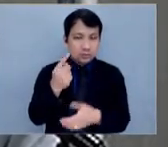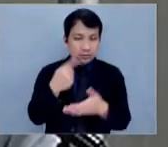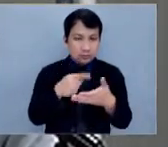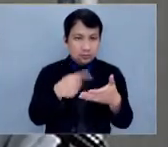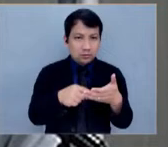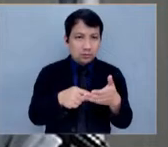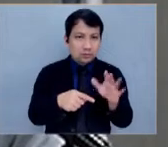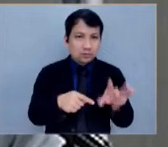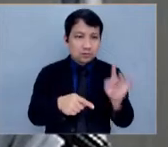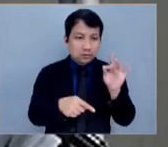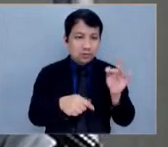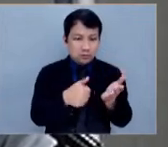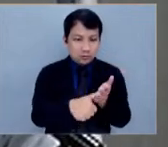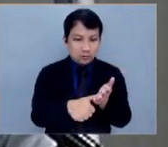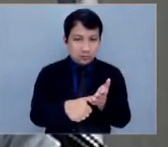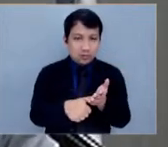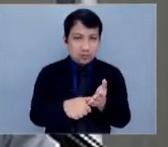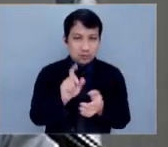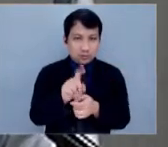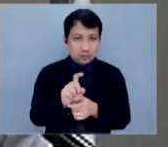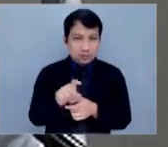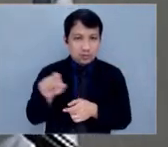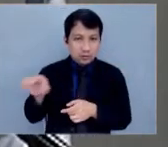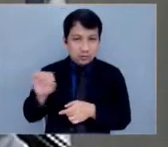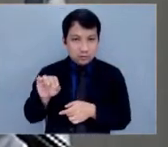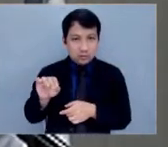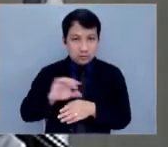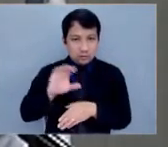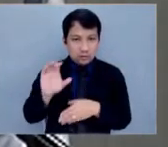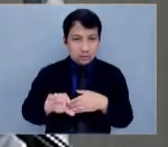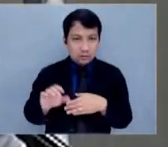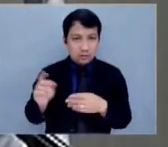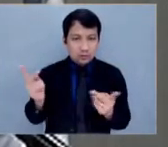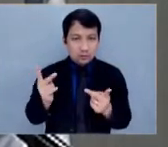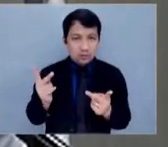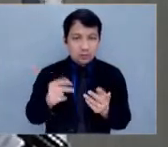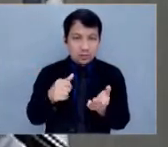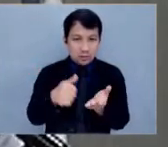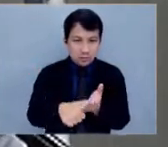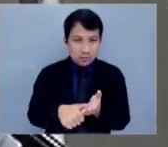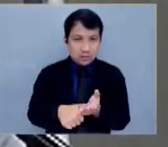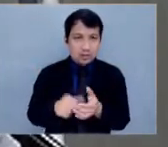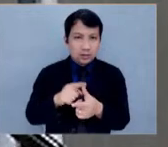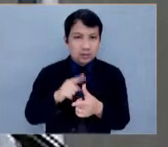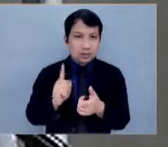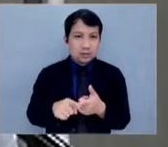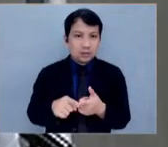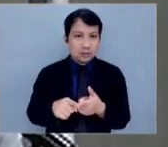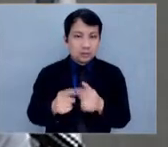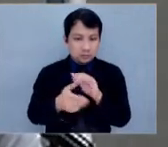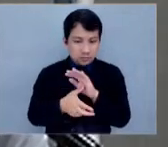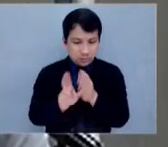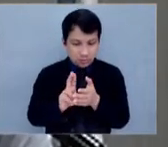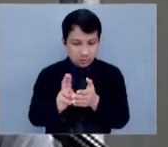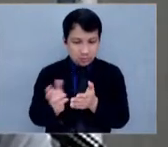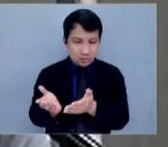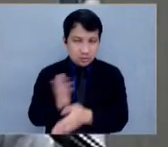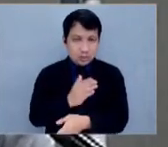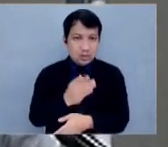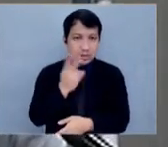selection, I click that I choose my selection, I confirm that I choose my selection. Then I'm going to a review page where